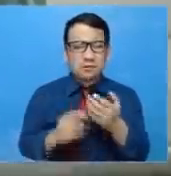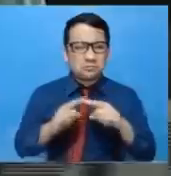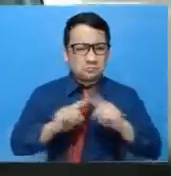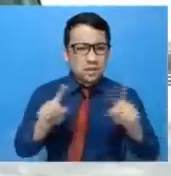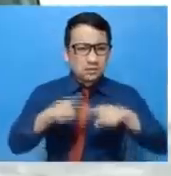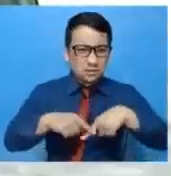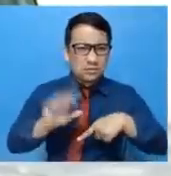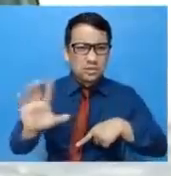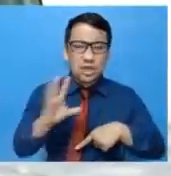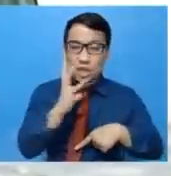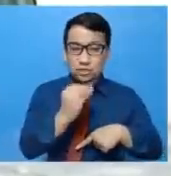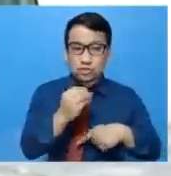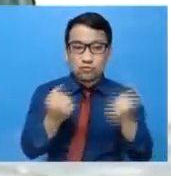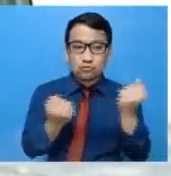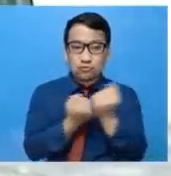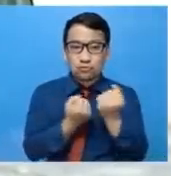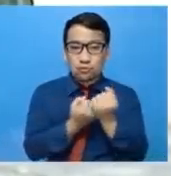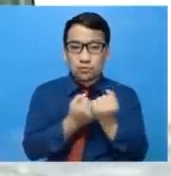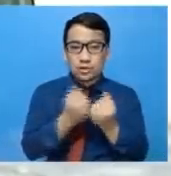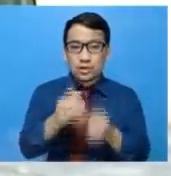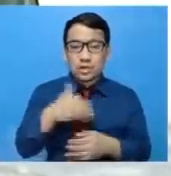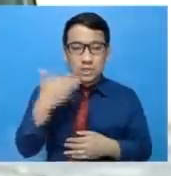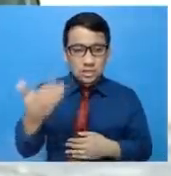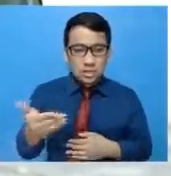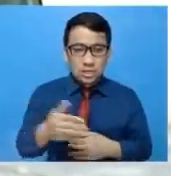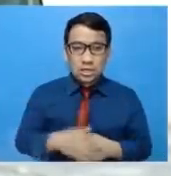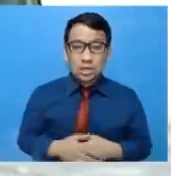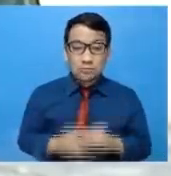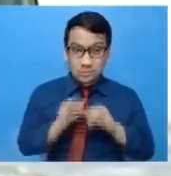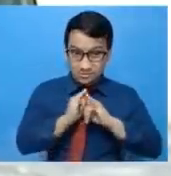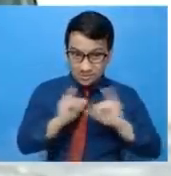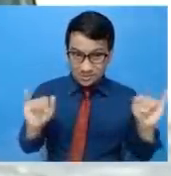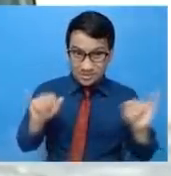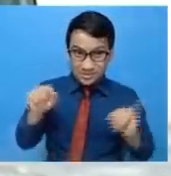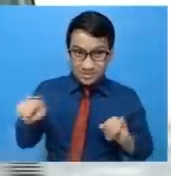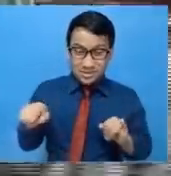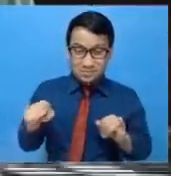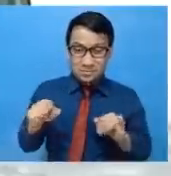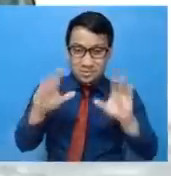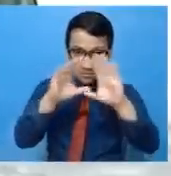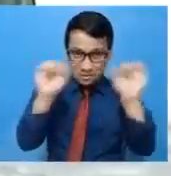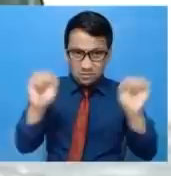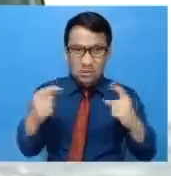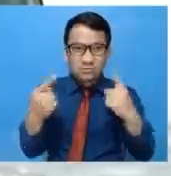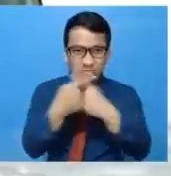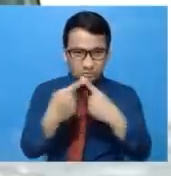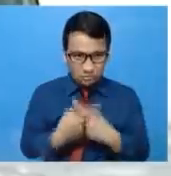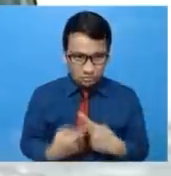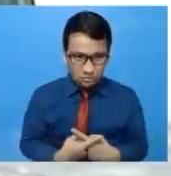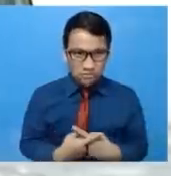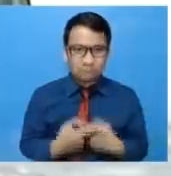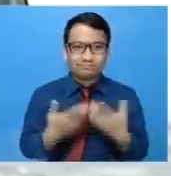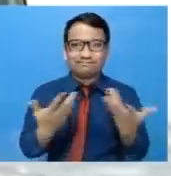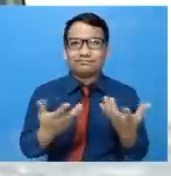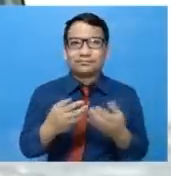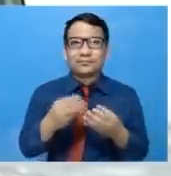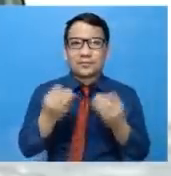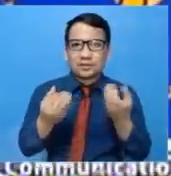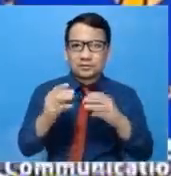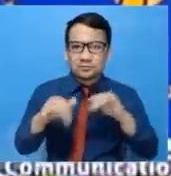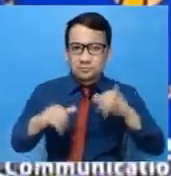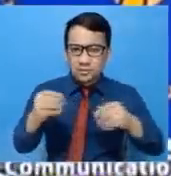kanyang susuportahang katandem. Dahil kung kagaya daw ni Senador Pacquiao na puro kontra, baka mabaliwala lang din daw ang plano ni Pangulong